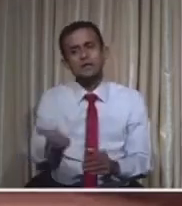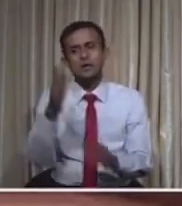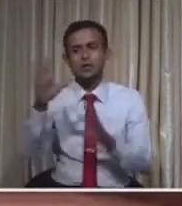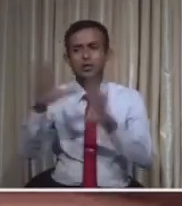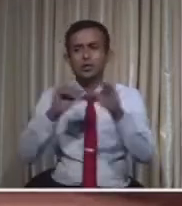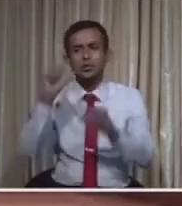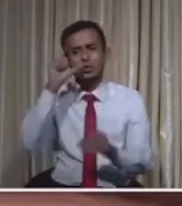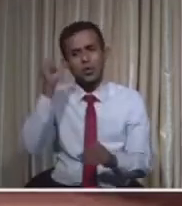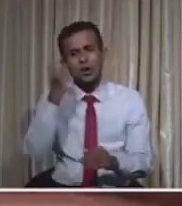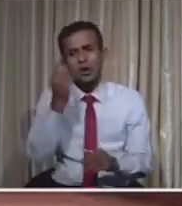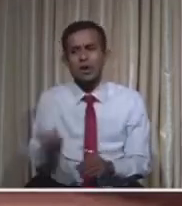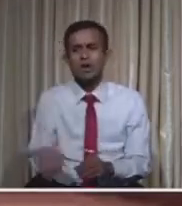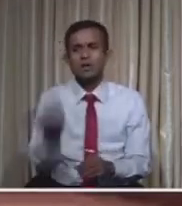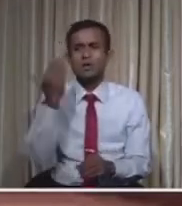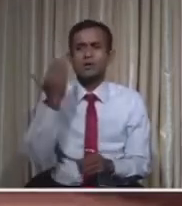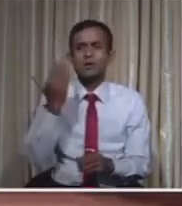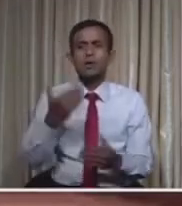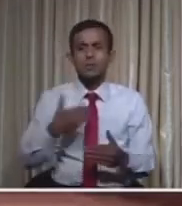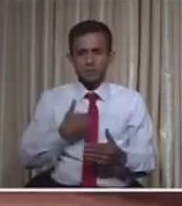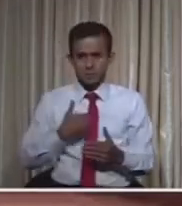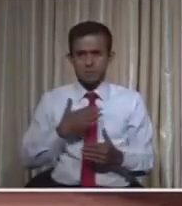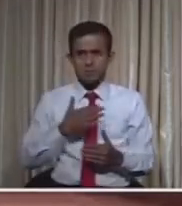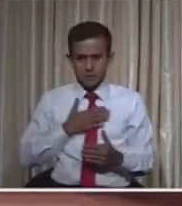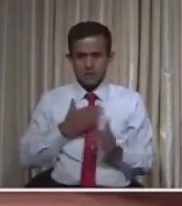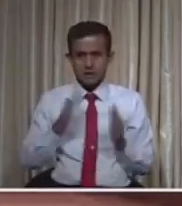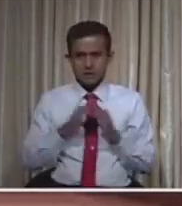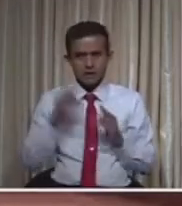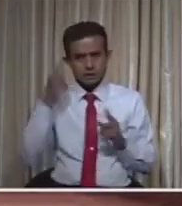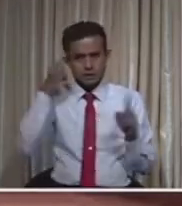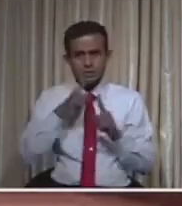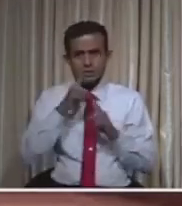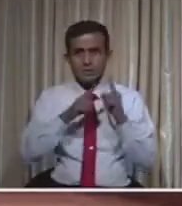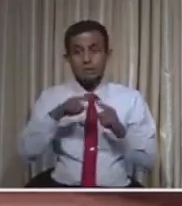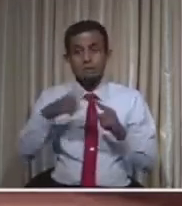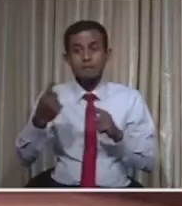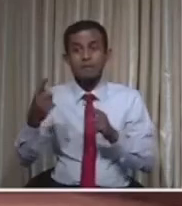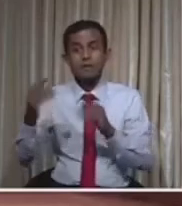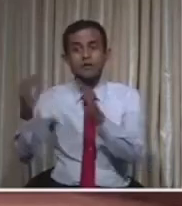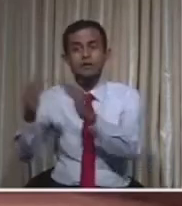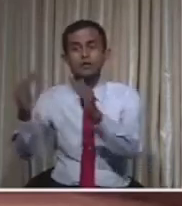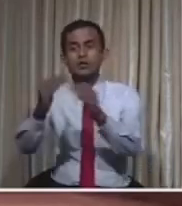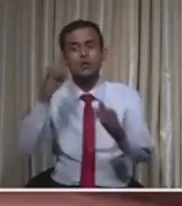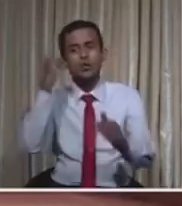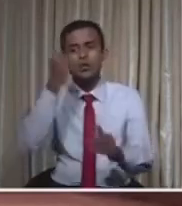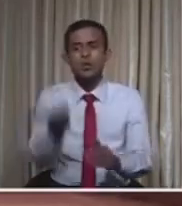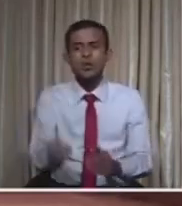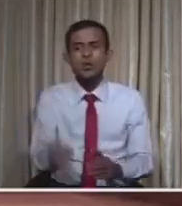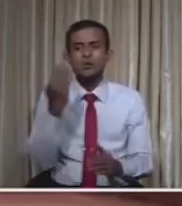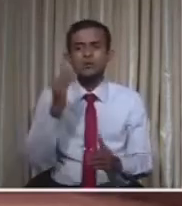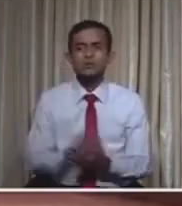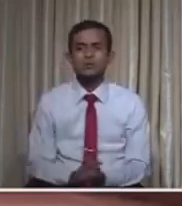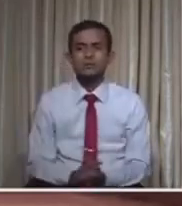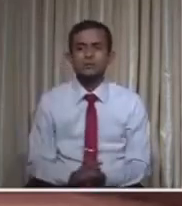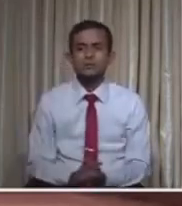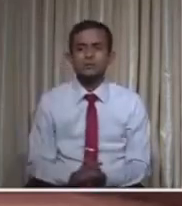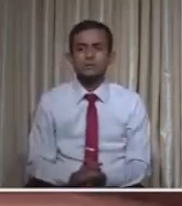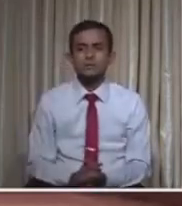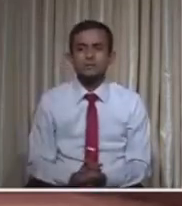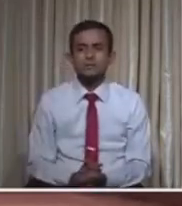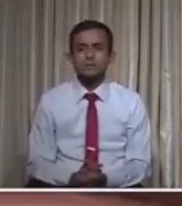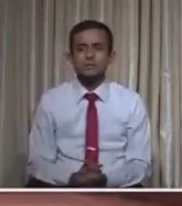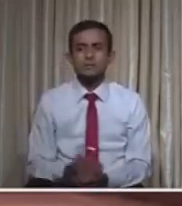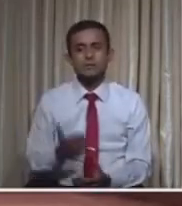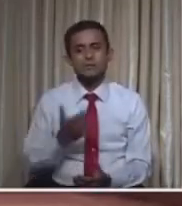හොයාගන්නකො වර්තමානයේ. මගේ ගේ ගැන කියනකොට අනික් අයගේ ගෙවල් ගැනත් වර්තමානයේ හොයාගන්න මොකද තත්ති කියලා. ඉතින්